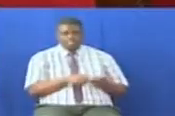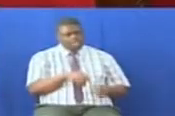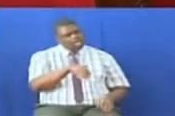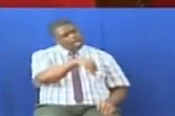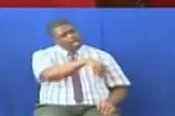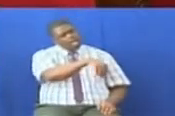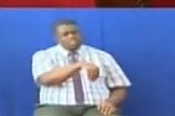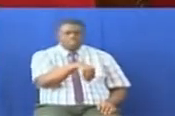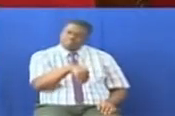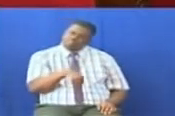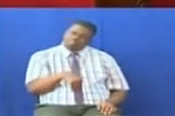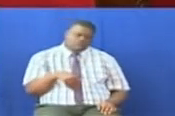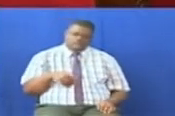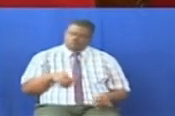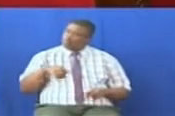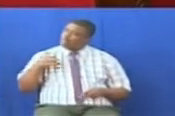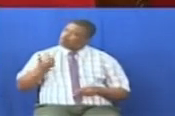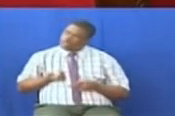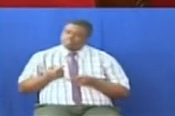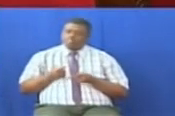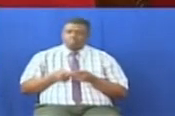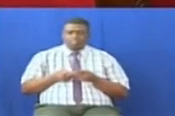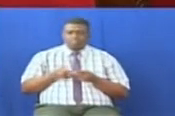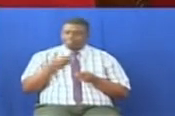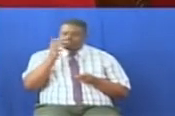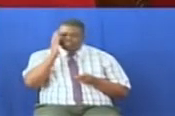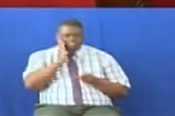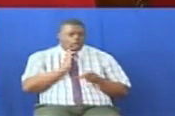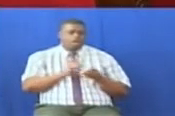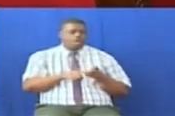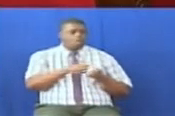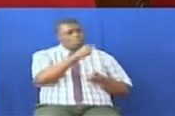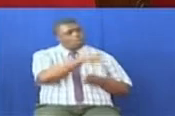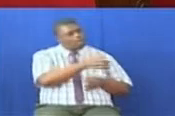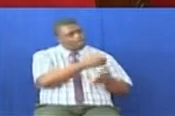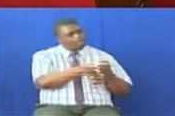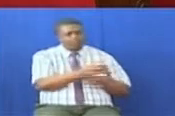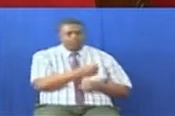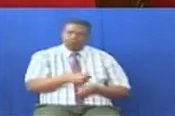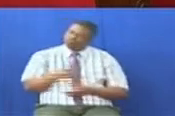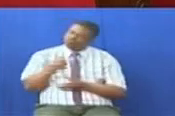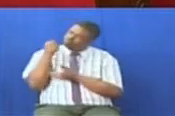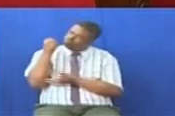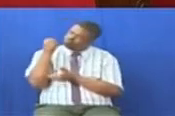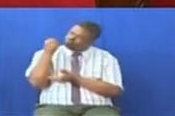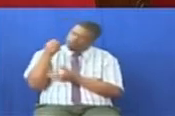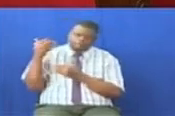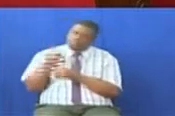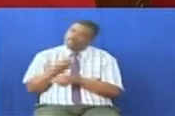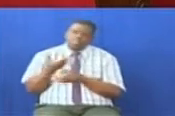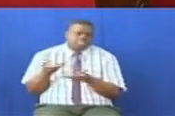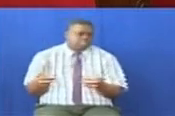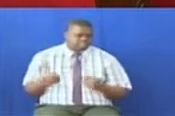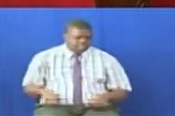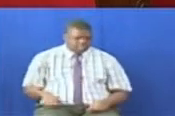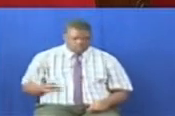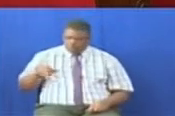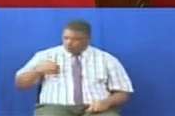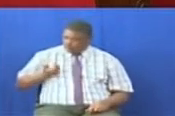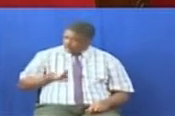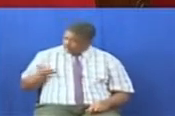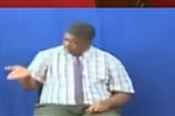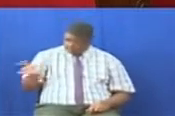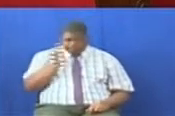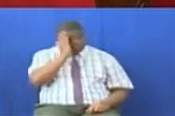fursa wanawake, vijana na walemavu kutokupata mitaji. Kwa kuwa wanawake hawa, vijana na walemavu